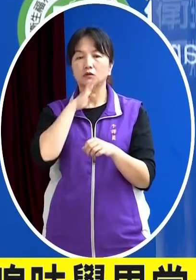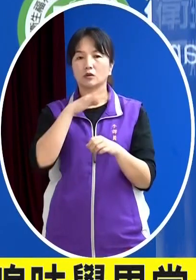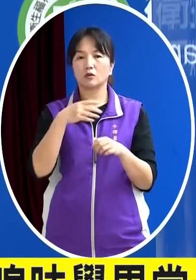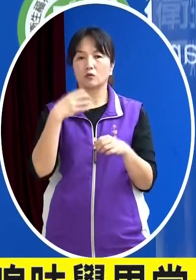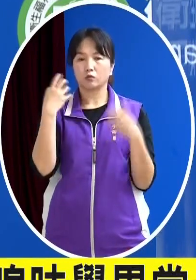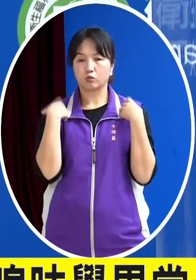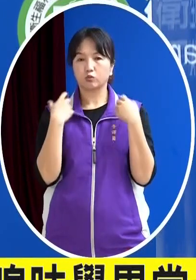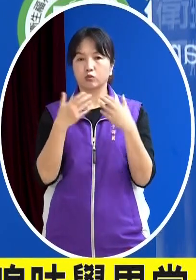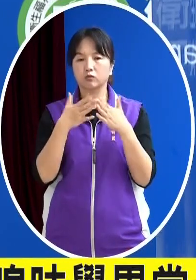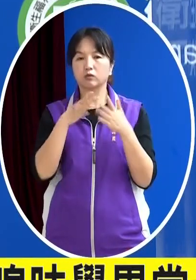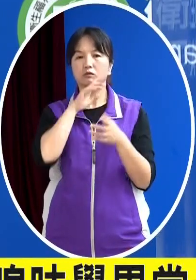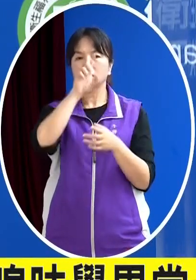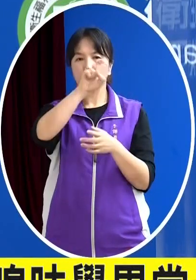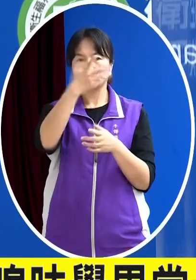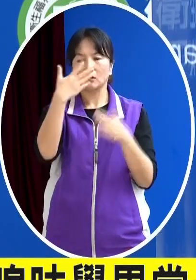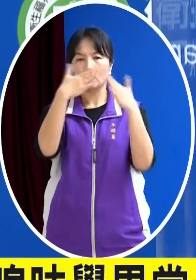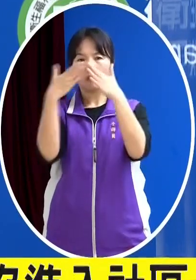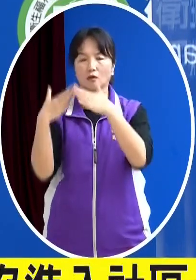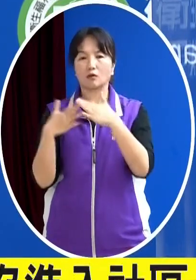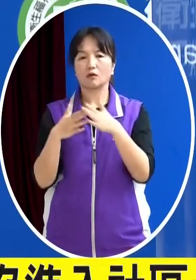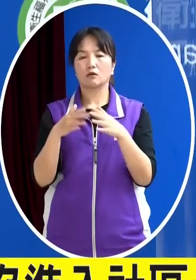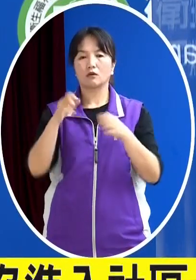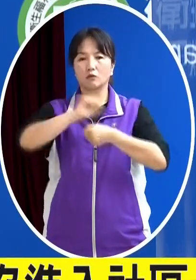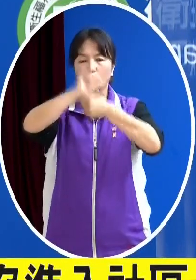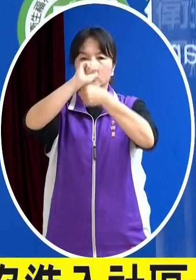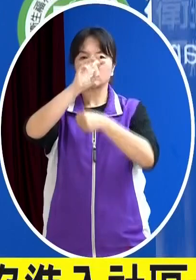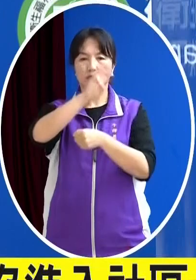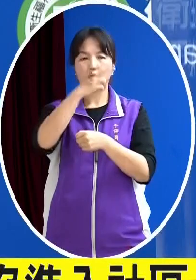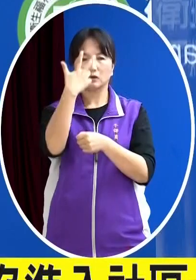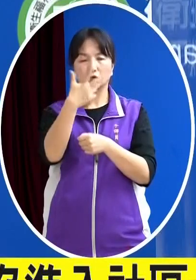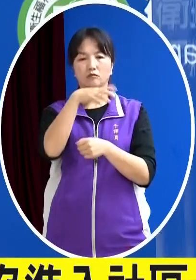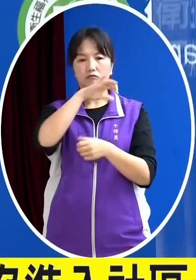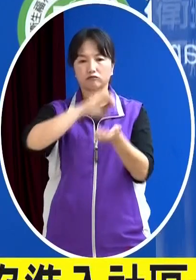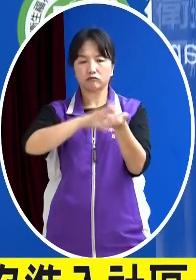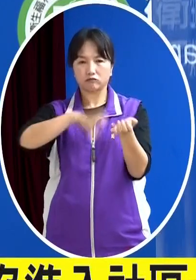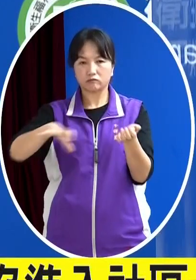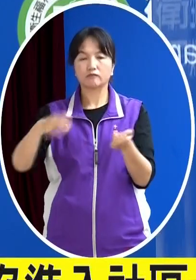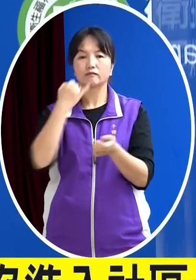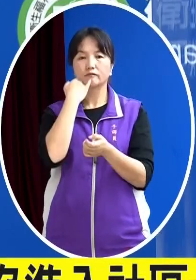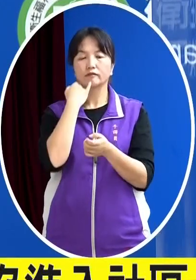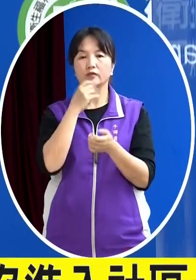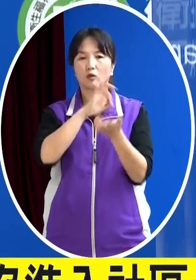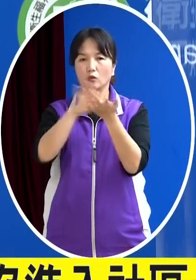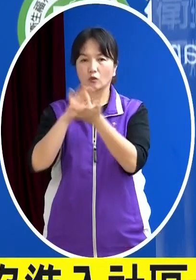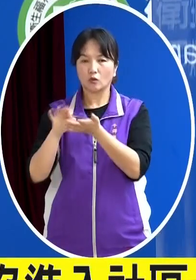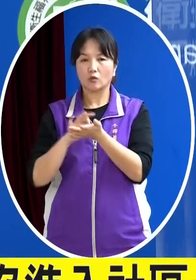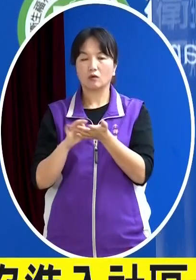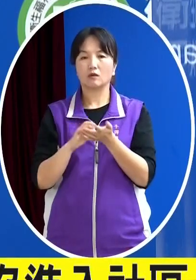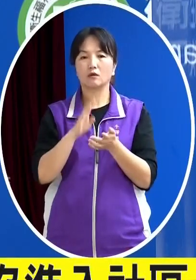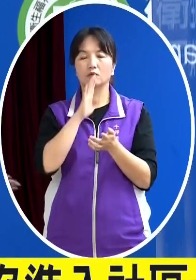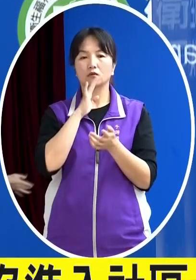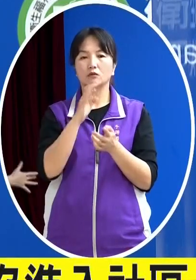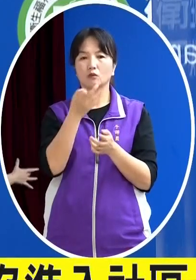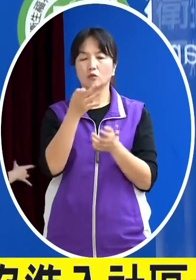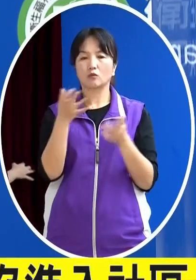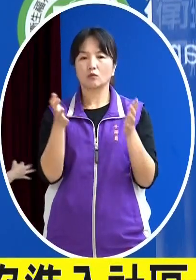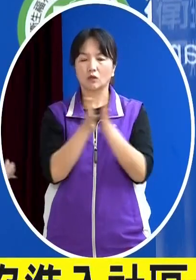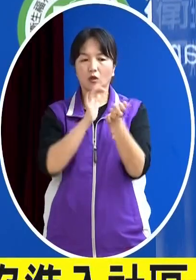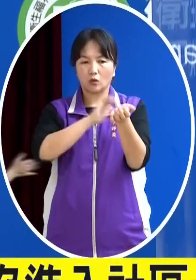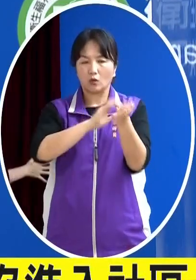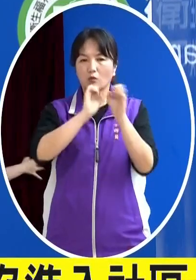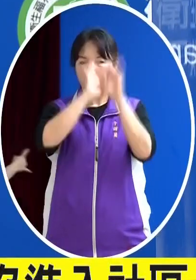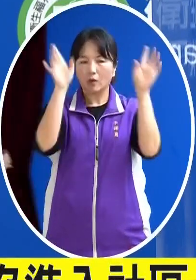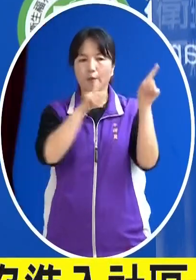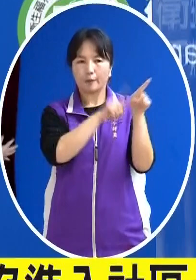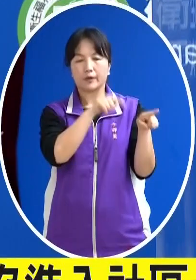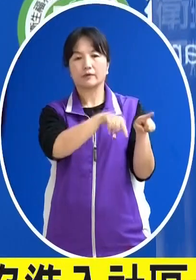处所也有本来的18家哈，增加到37家。那他需要的费用收费金额就以医院公